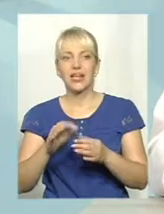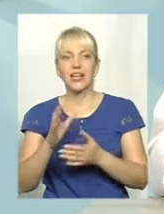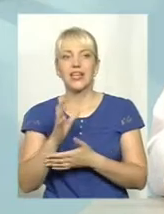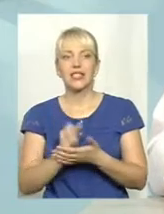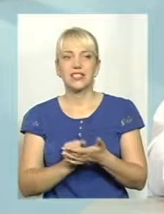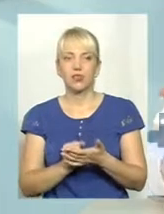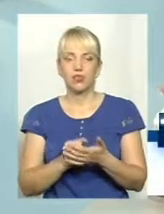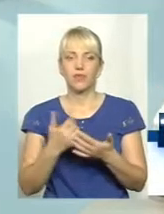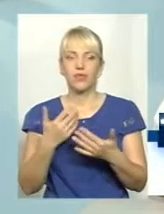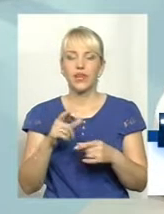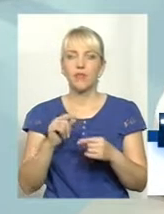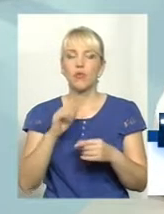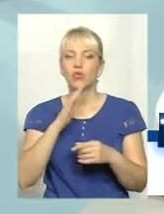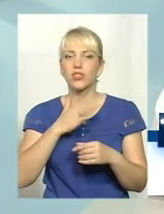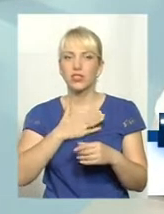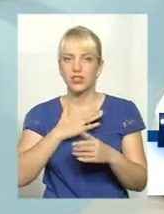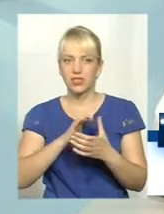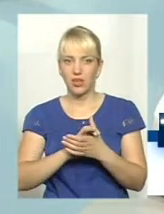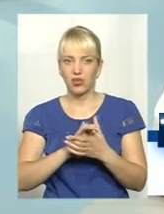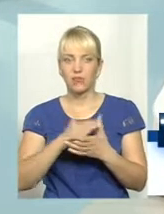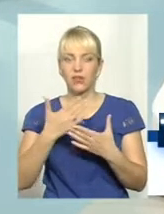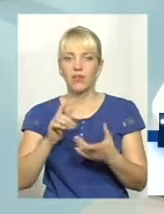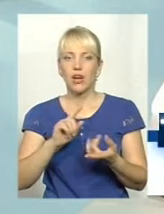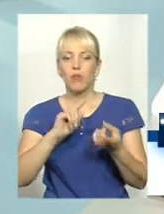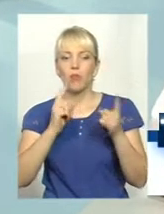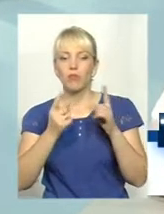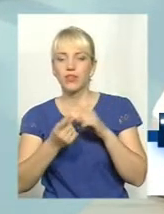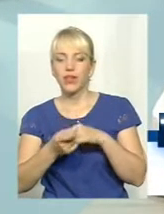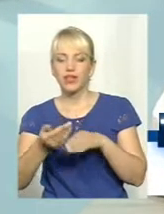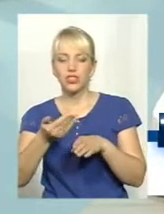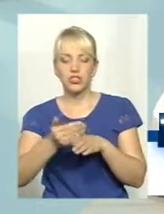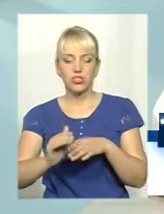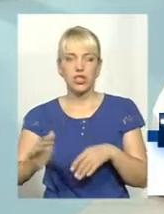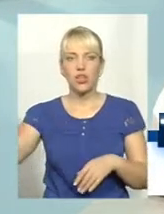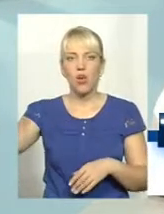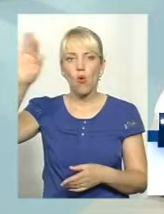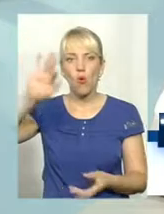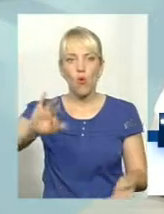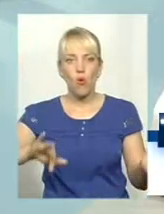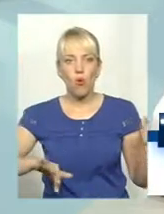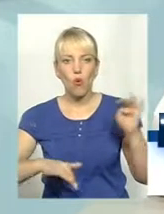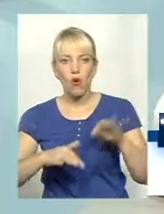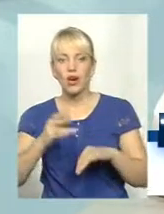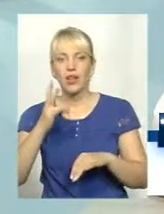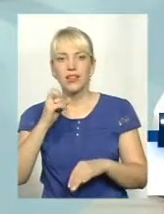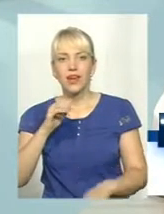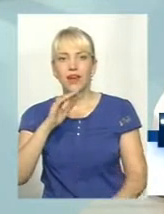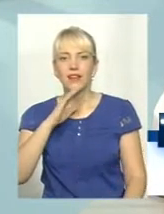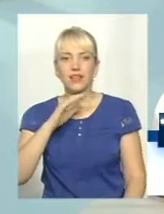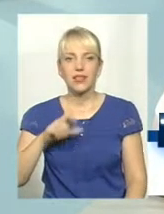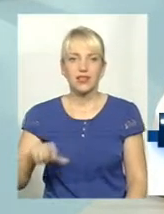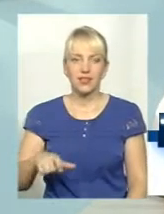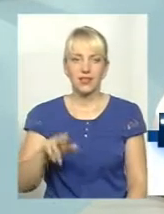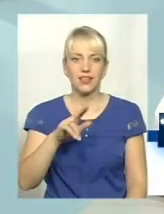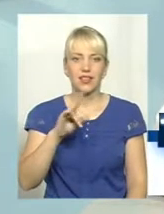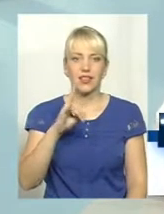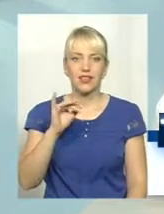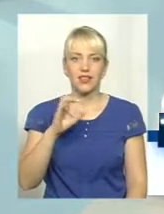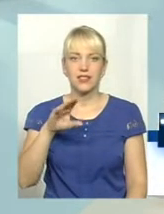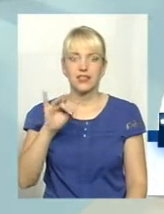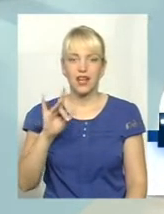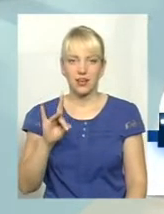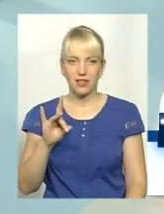розвитку області. Тобто це не потрібно однозначно відкидати. Mm-hmm. Також те, що казала пані Людмила стосовно наших природних різних